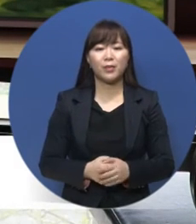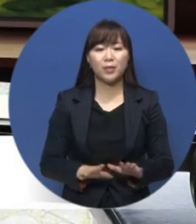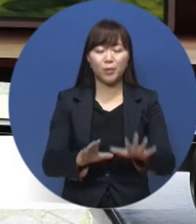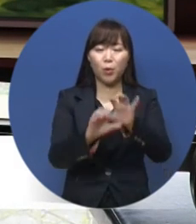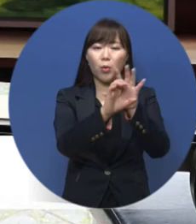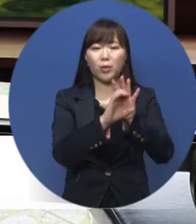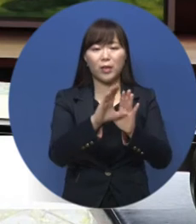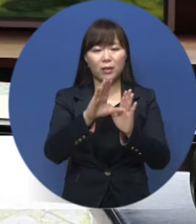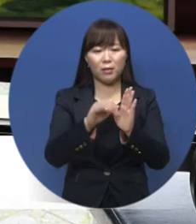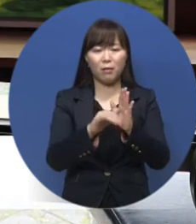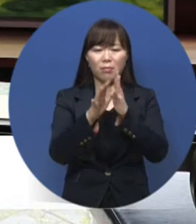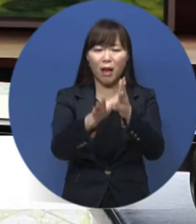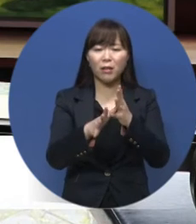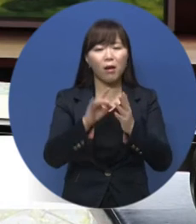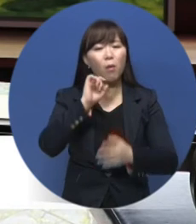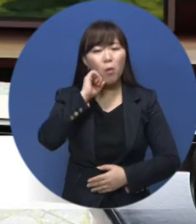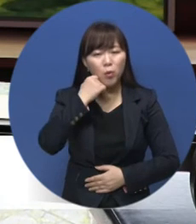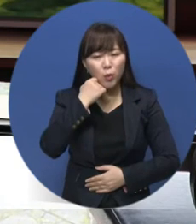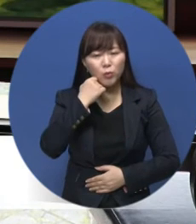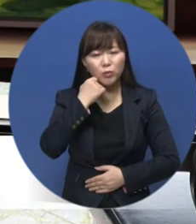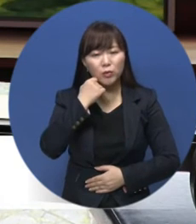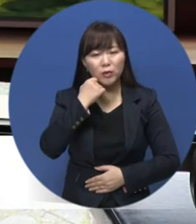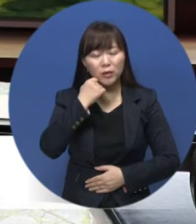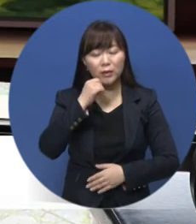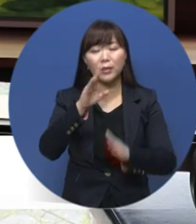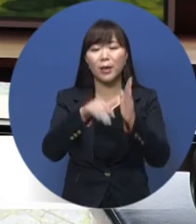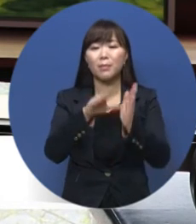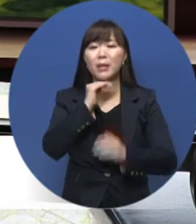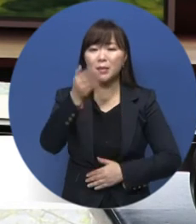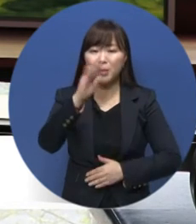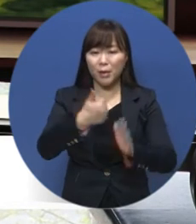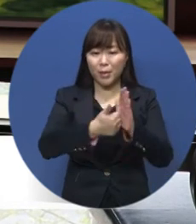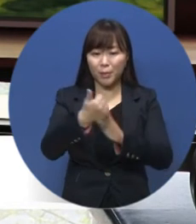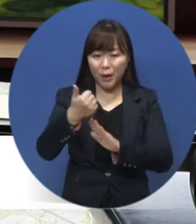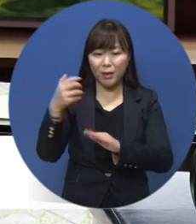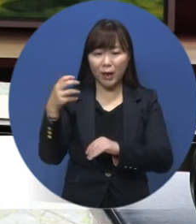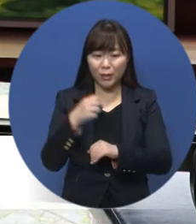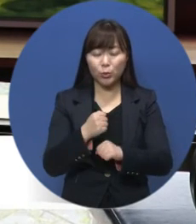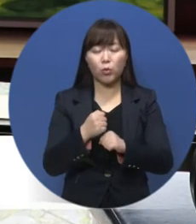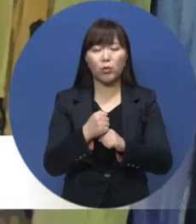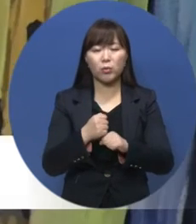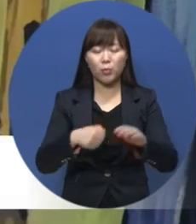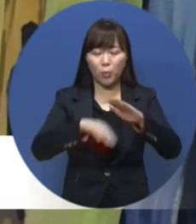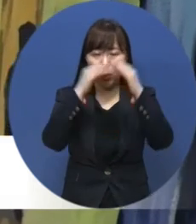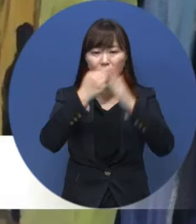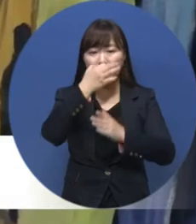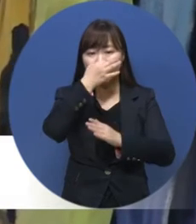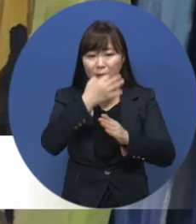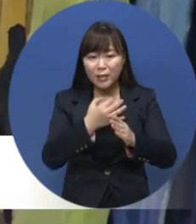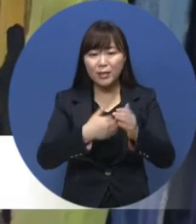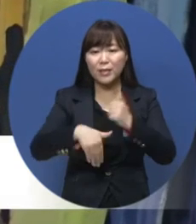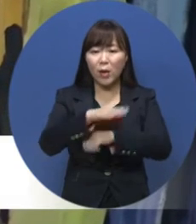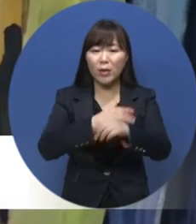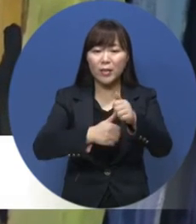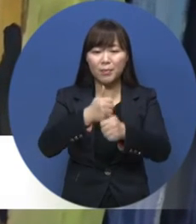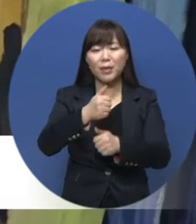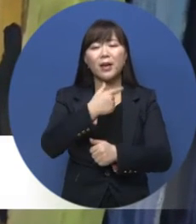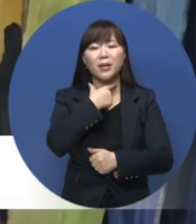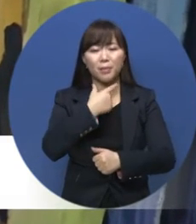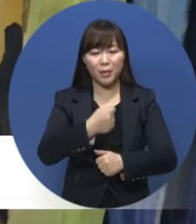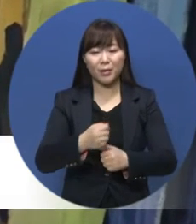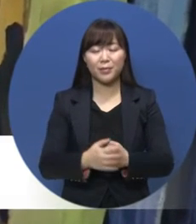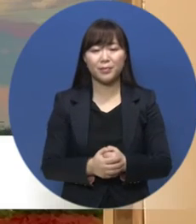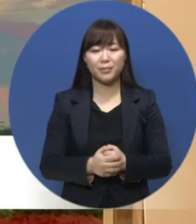시기에 나들이가 어려우신 이런 시기지만 희망을 갖고 다 힘든 시기를 극복하셨으면